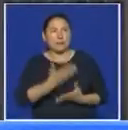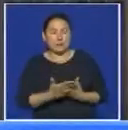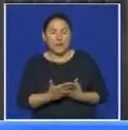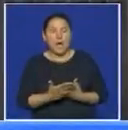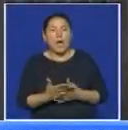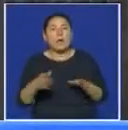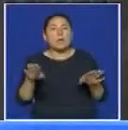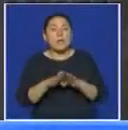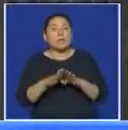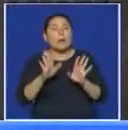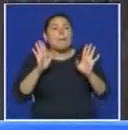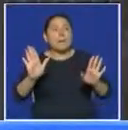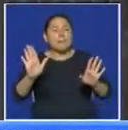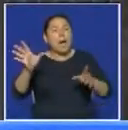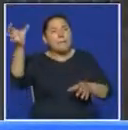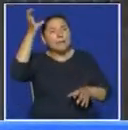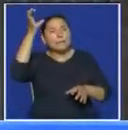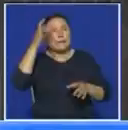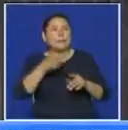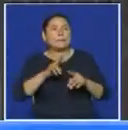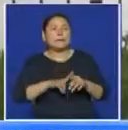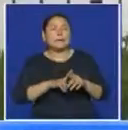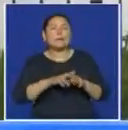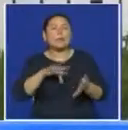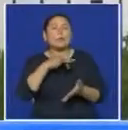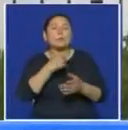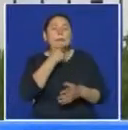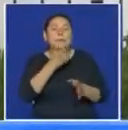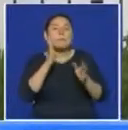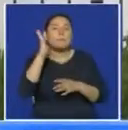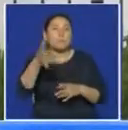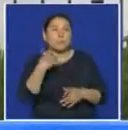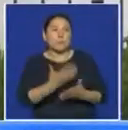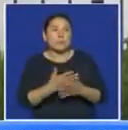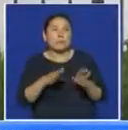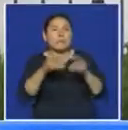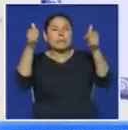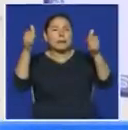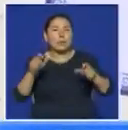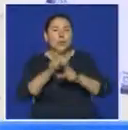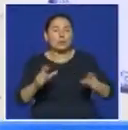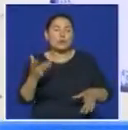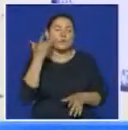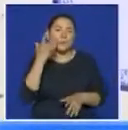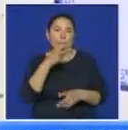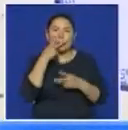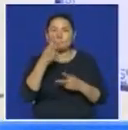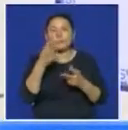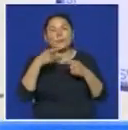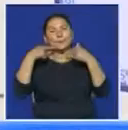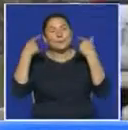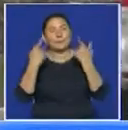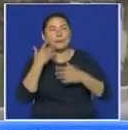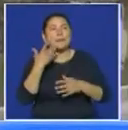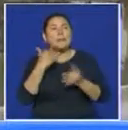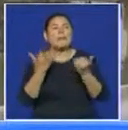Помимо образовательного значения конструкции, делают город красивее. По словам волонтеров, на такие таблички горожане всегда реагируют с улыбкой. Да